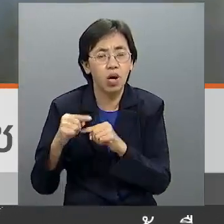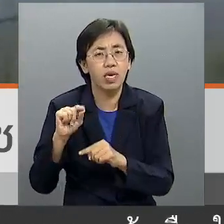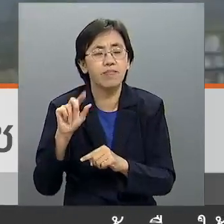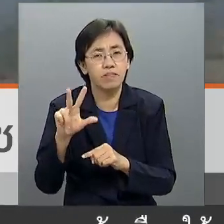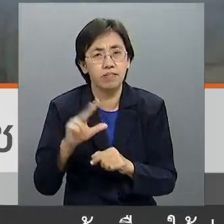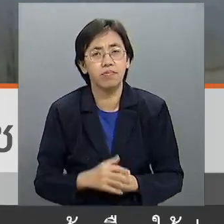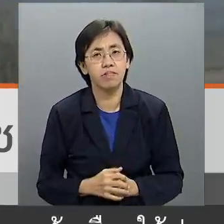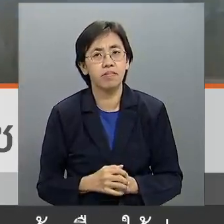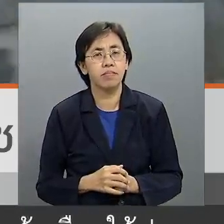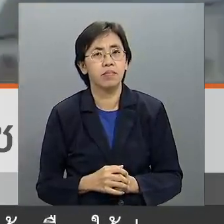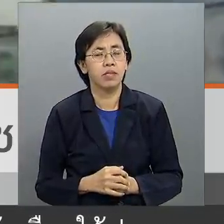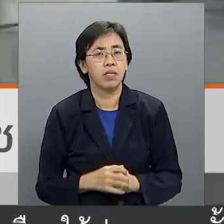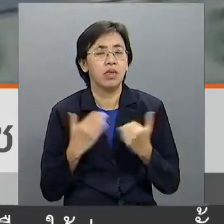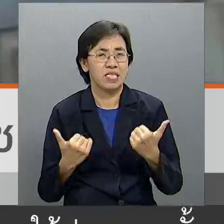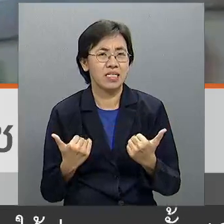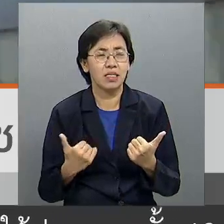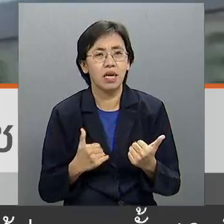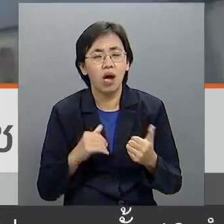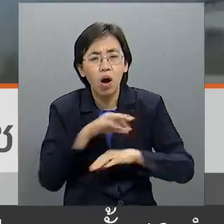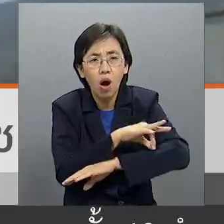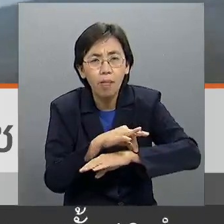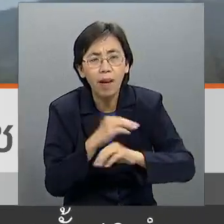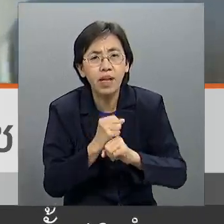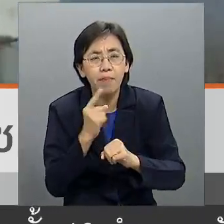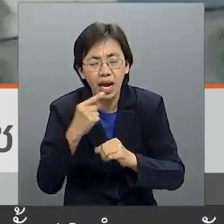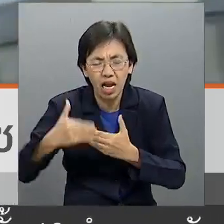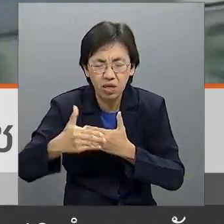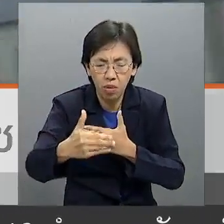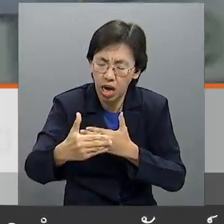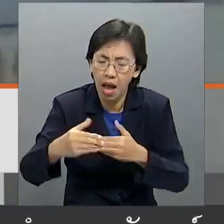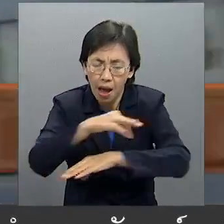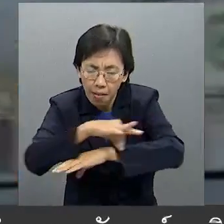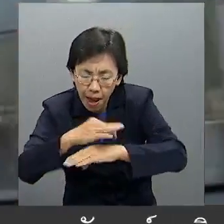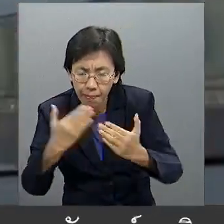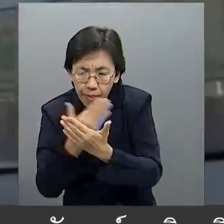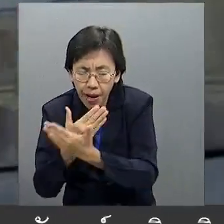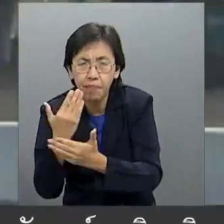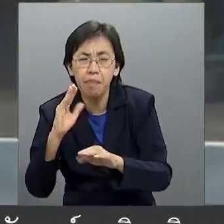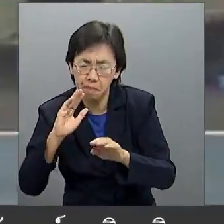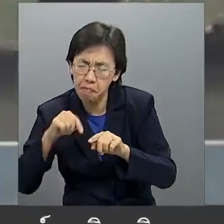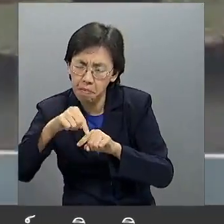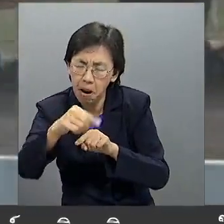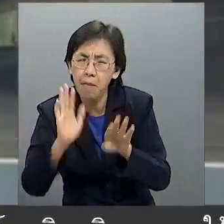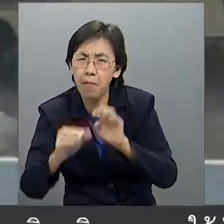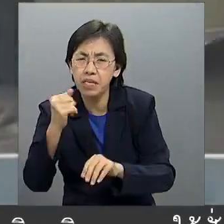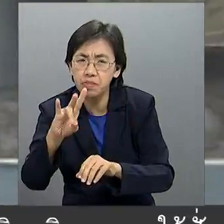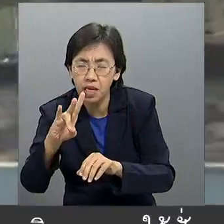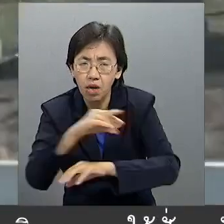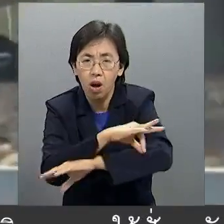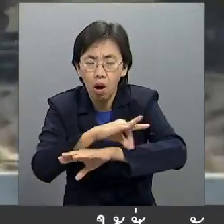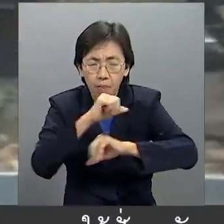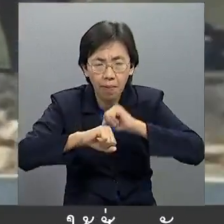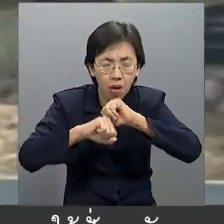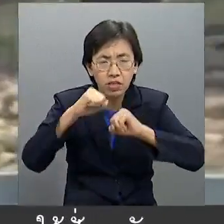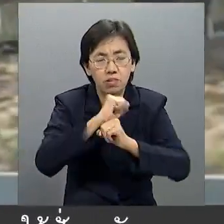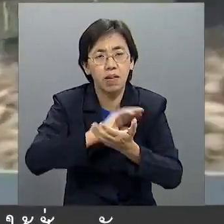โดยจะต้องมีการปรับรูปแบบจำนวน 17ต่อนะคะซึ่งก็จะเร่งแก้ไขปัญหาการปรับรูปแบบการก่อสร้างให้จบภายในสิ้น